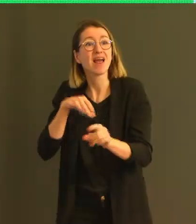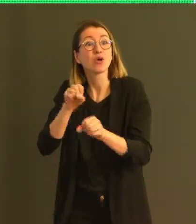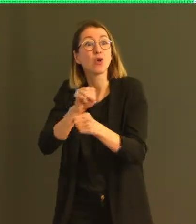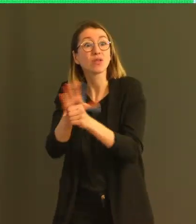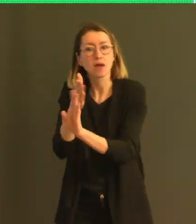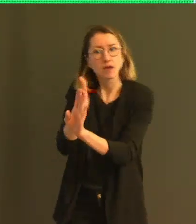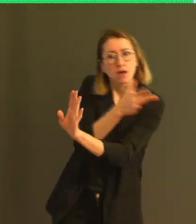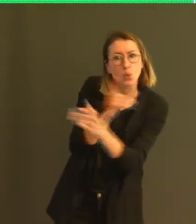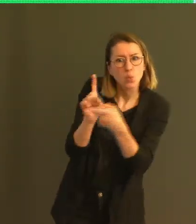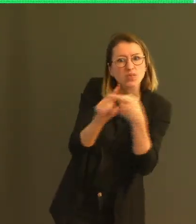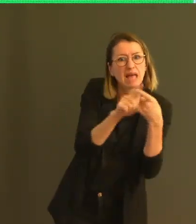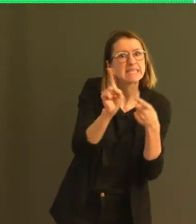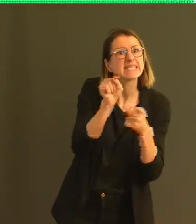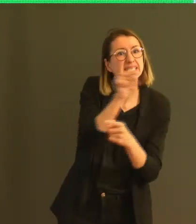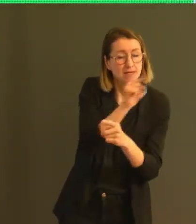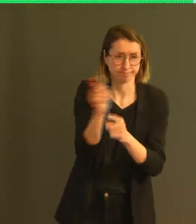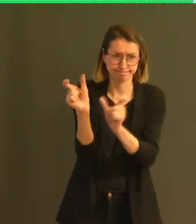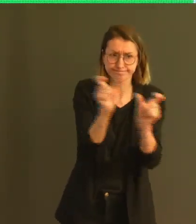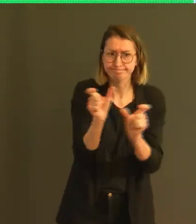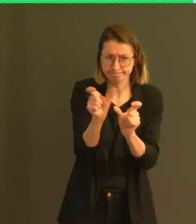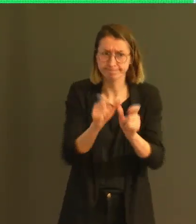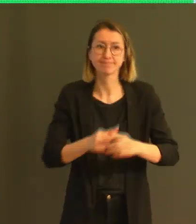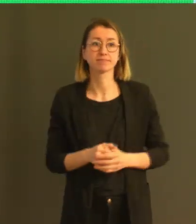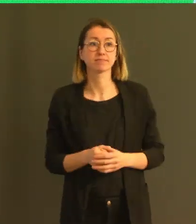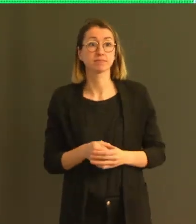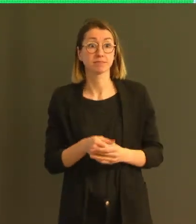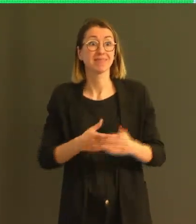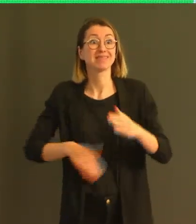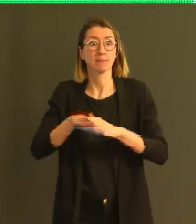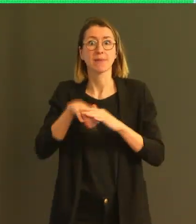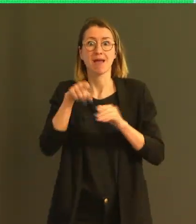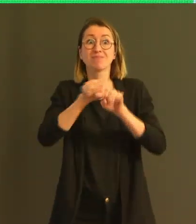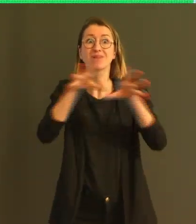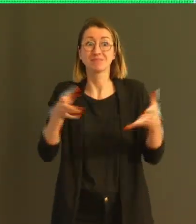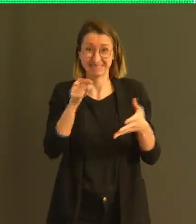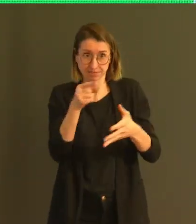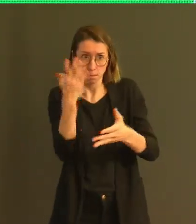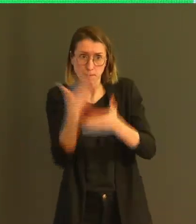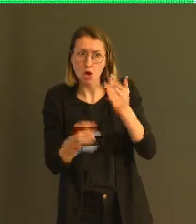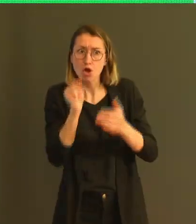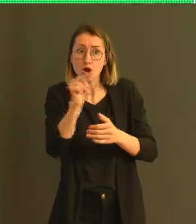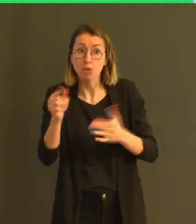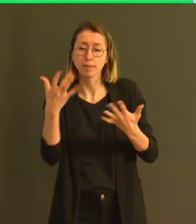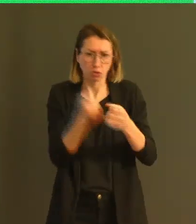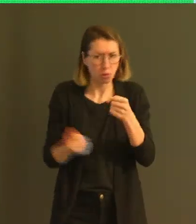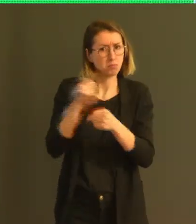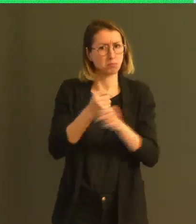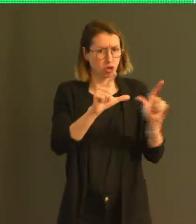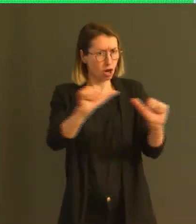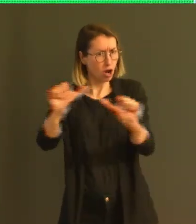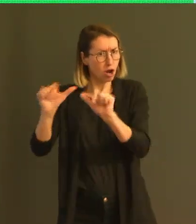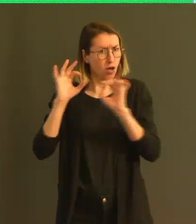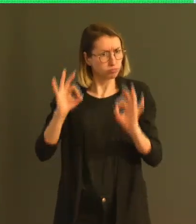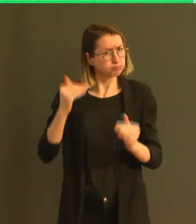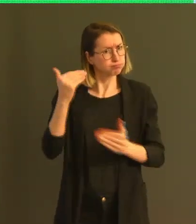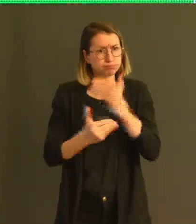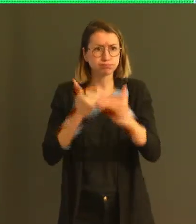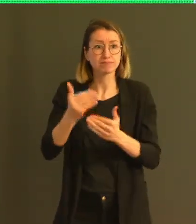nous l'avons clairement à disposition actuellement et en cas de nouvelle vague c'est ce système qui 2 être le premier à